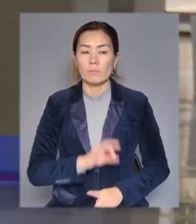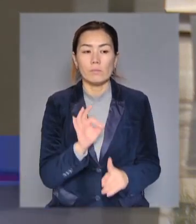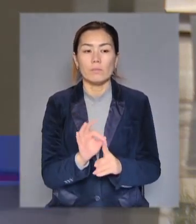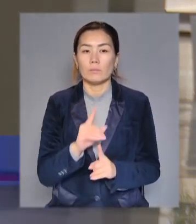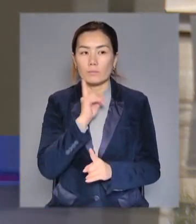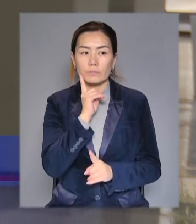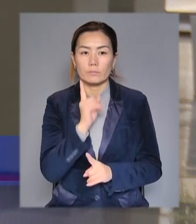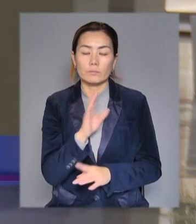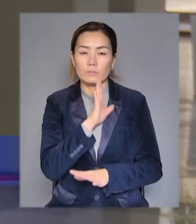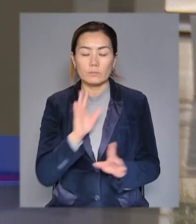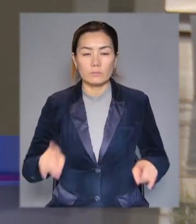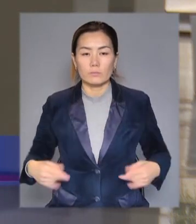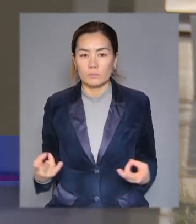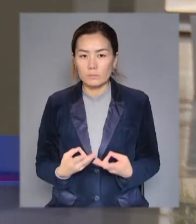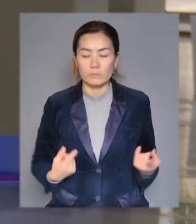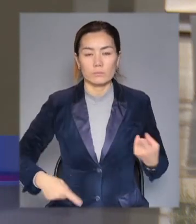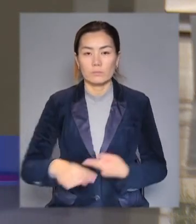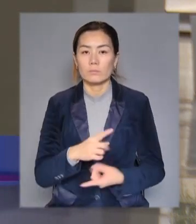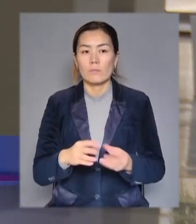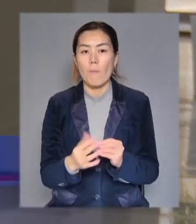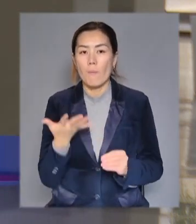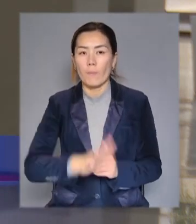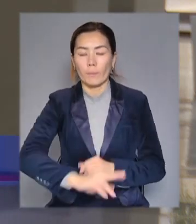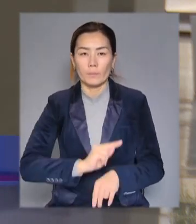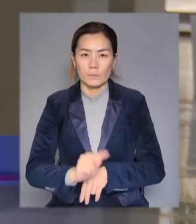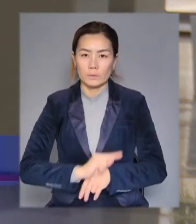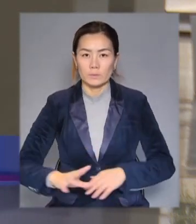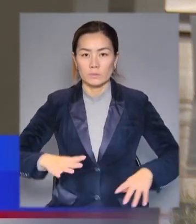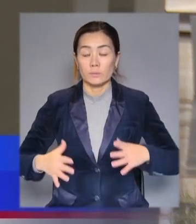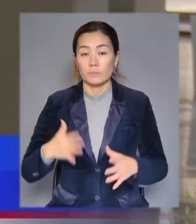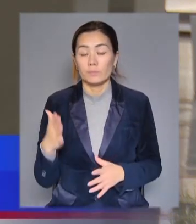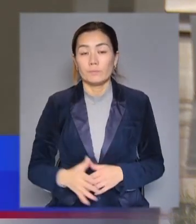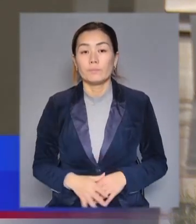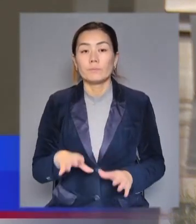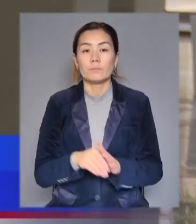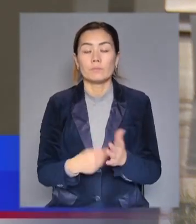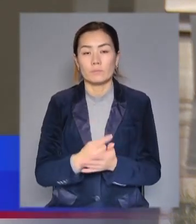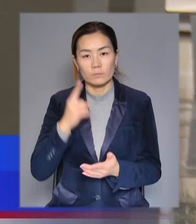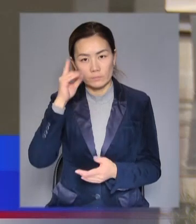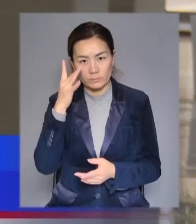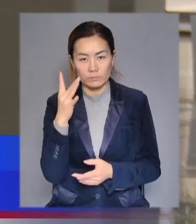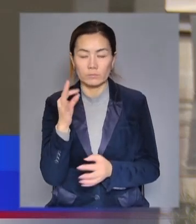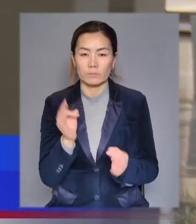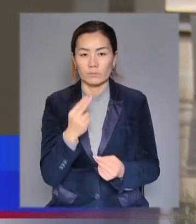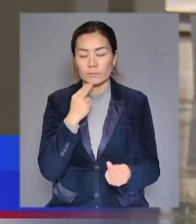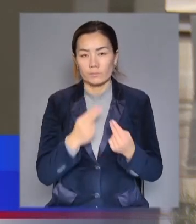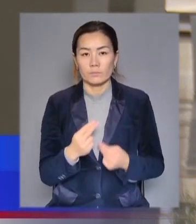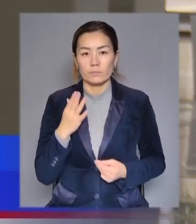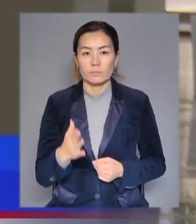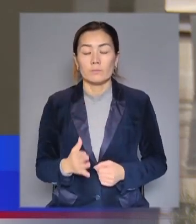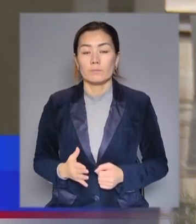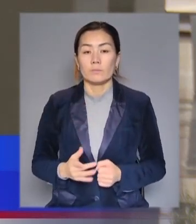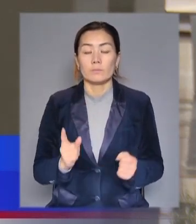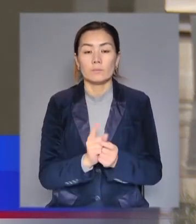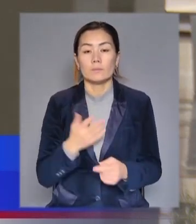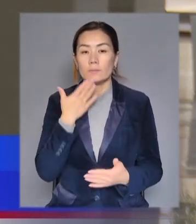мақсаты жас аналарды дамыту. Себебі біз оларды 5 түрлі бағыт бойынша дайындаймыз. Бұның ішінде психология, дұрыс тамақтану,